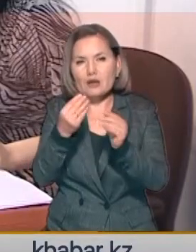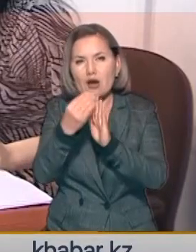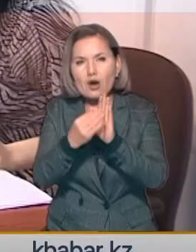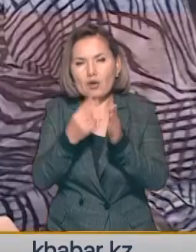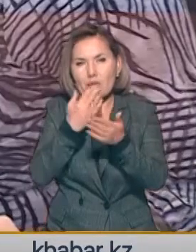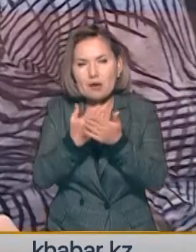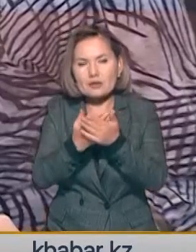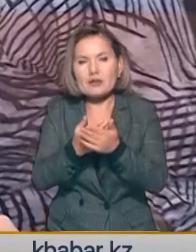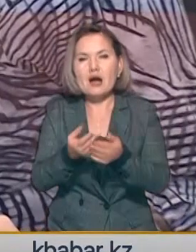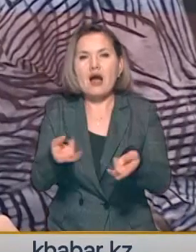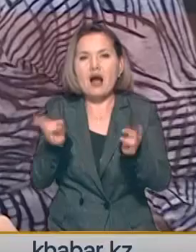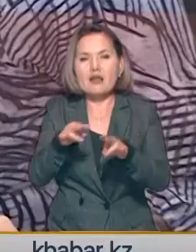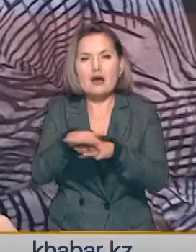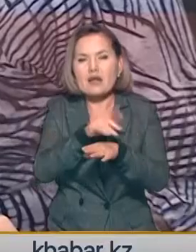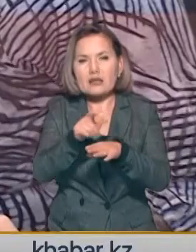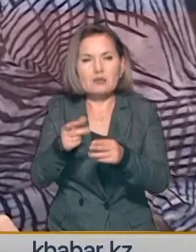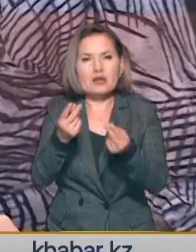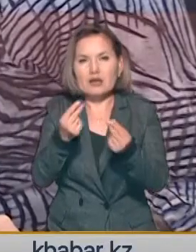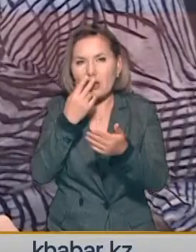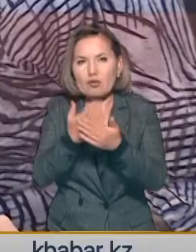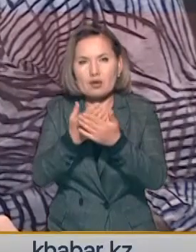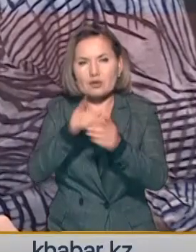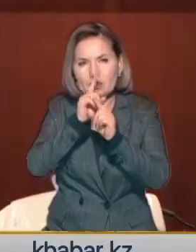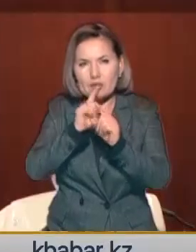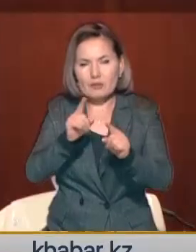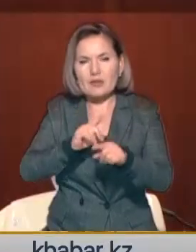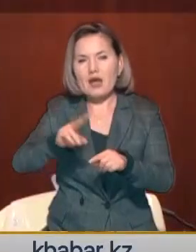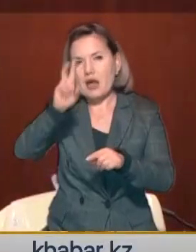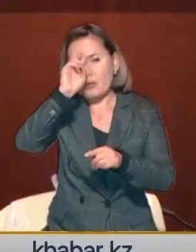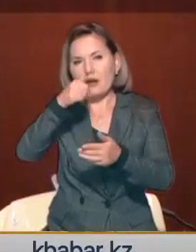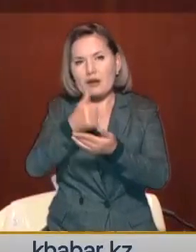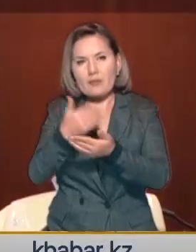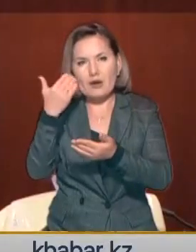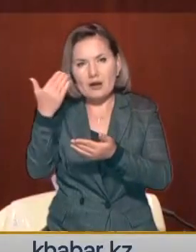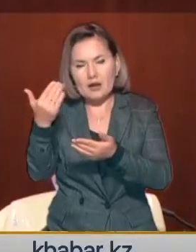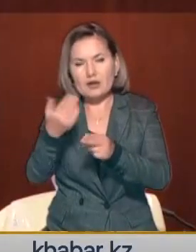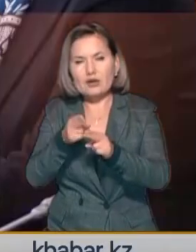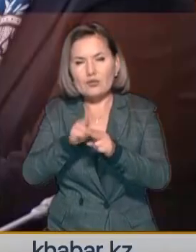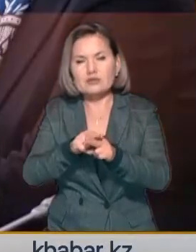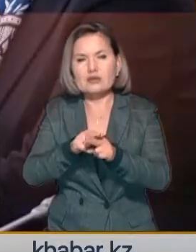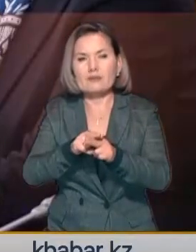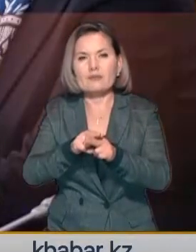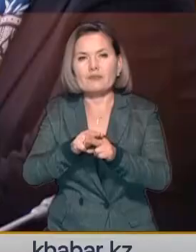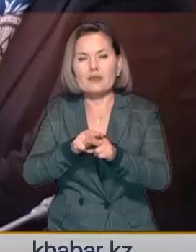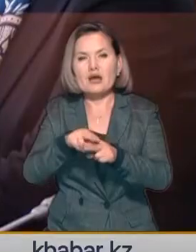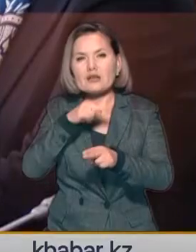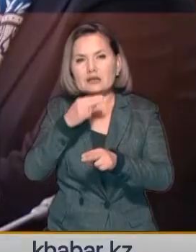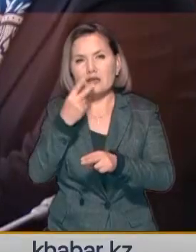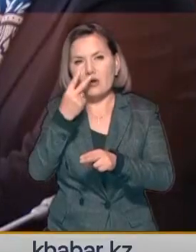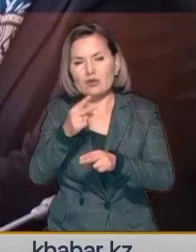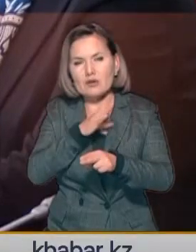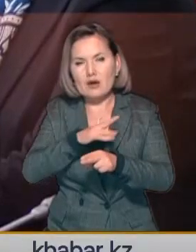санаттағылар декларация тапсырмайтын болды. Қалған мәселеге мемлекет басшысы өзінің назарын аударды. Бүгінгі